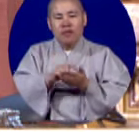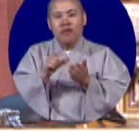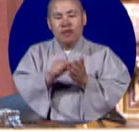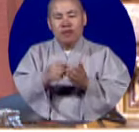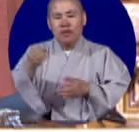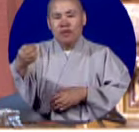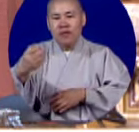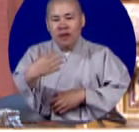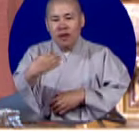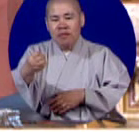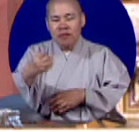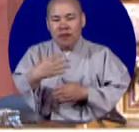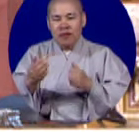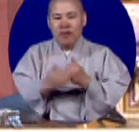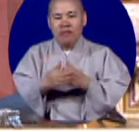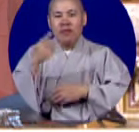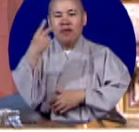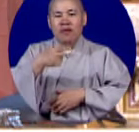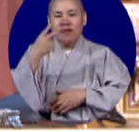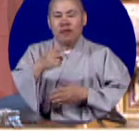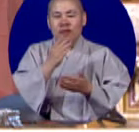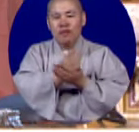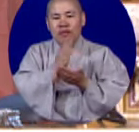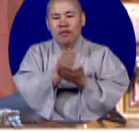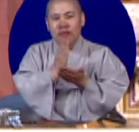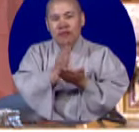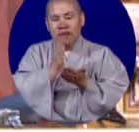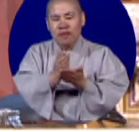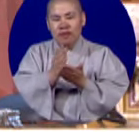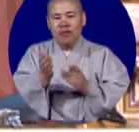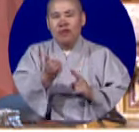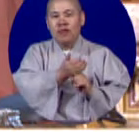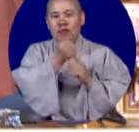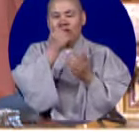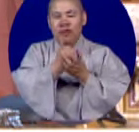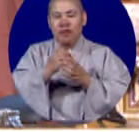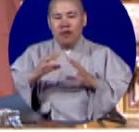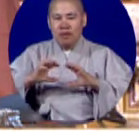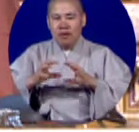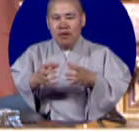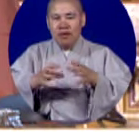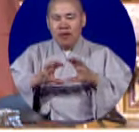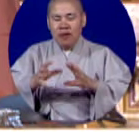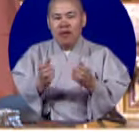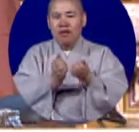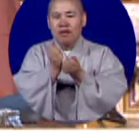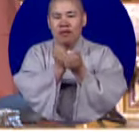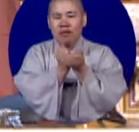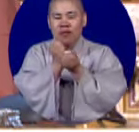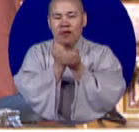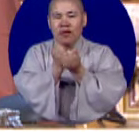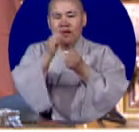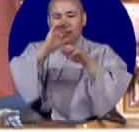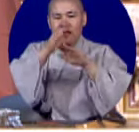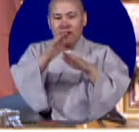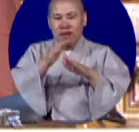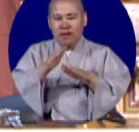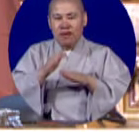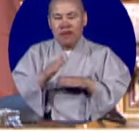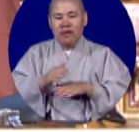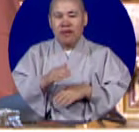해서 2000가지가 돼요. 그게 이제 그 부처님 세계를 설명한 부분이에요. 그러니까